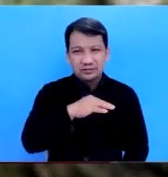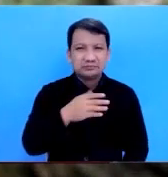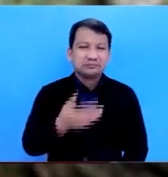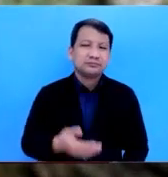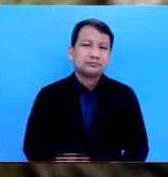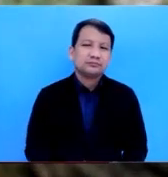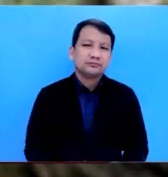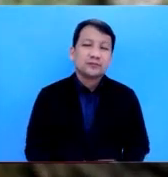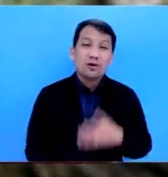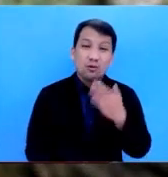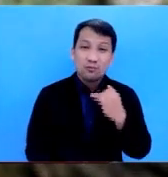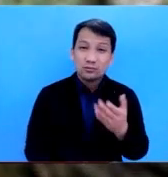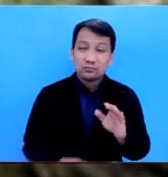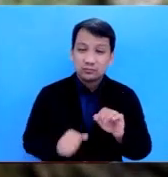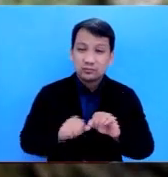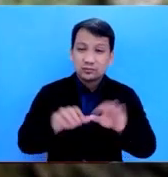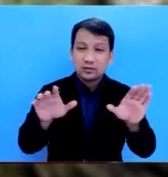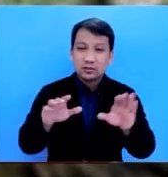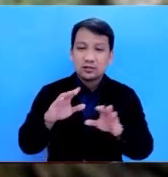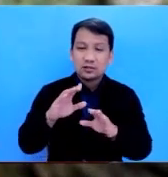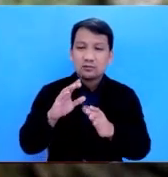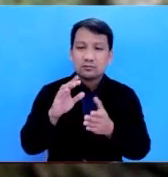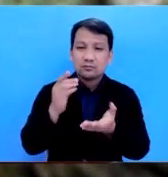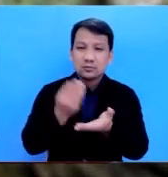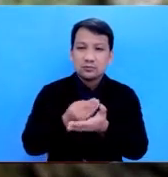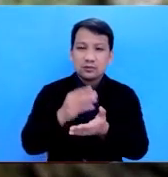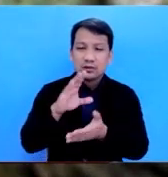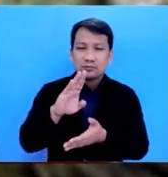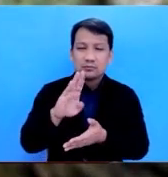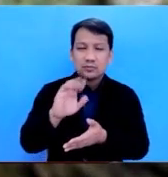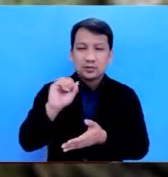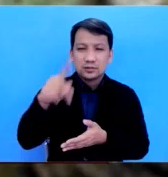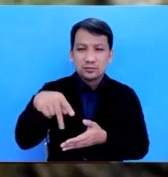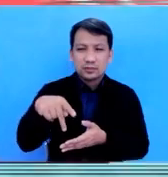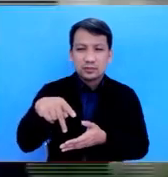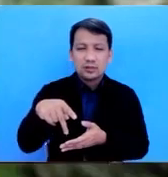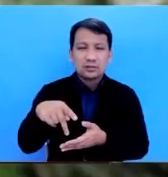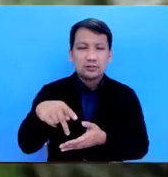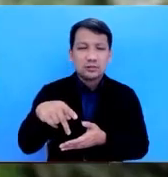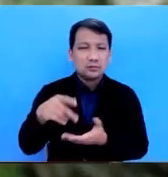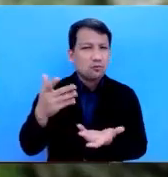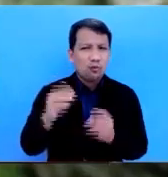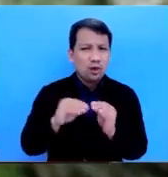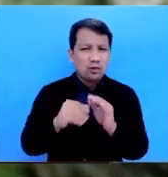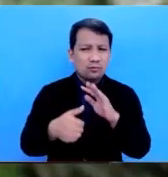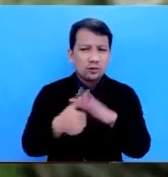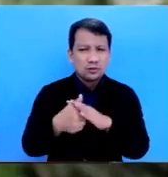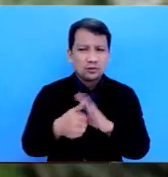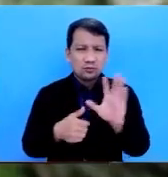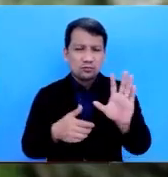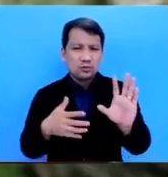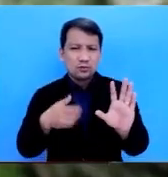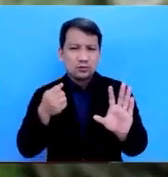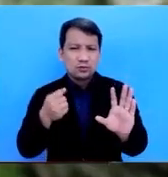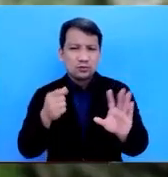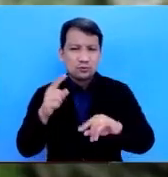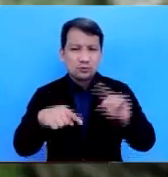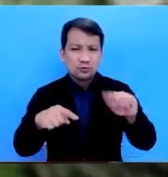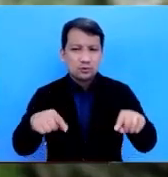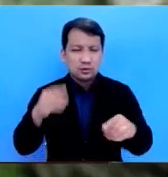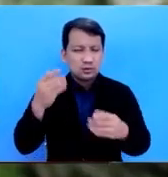wala namang inilabas na ganyang bill ang Bangko Sentral ng Pilipinas o yung BSP. Pero teka, baka may iba sa inyo na